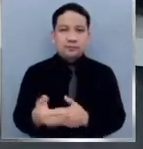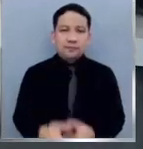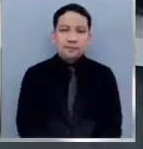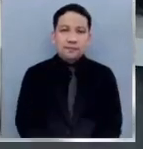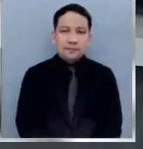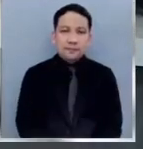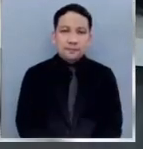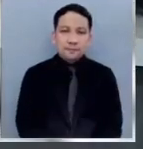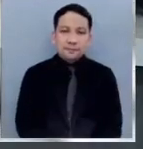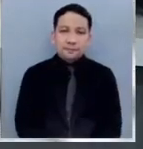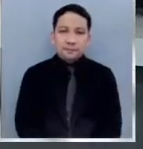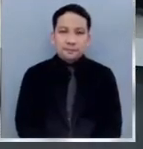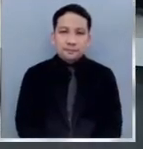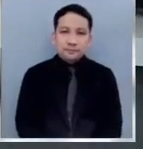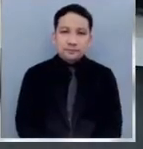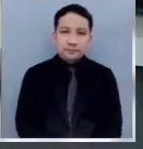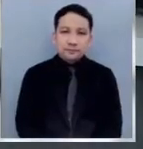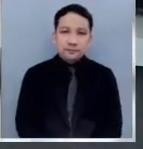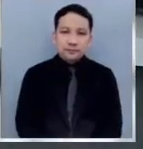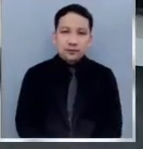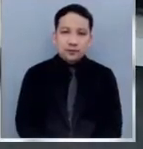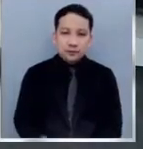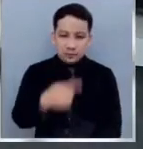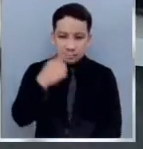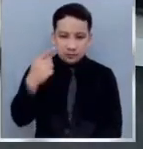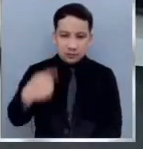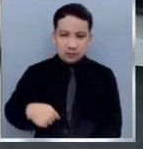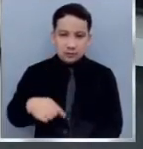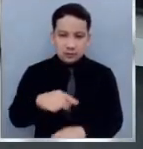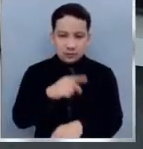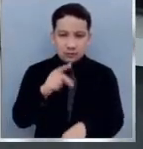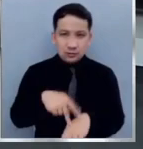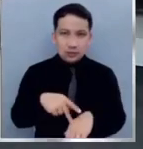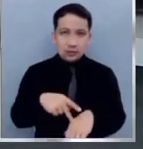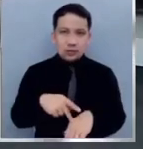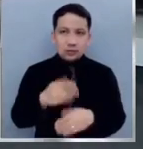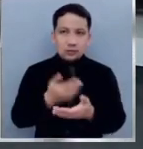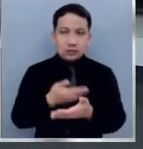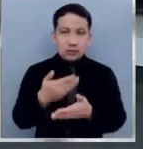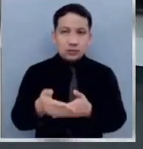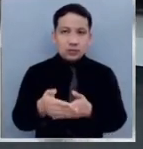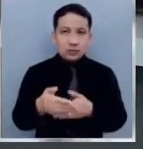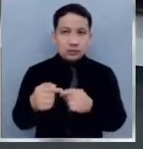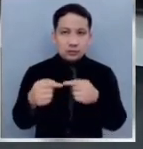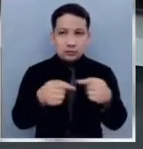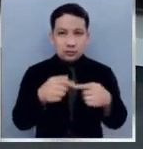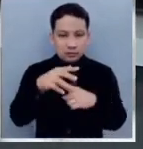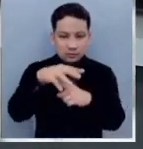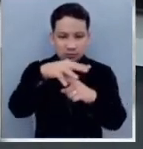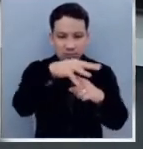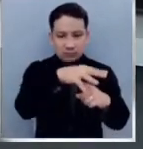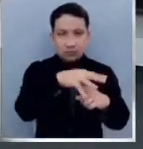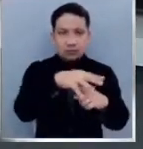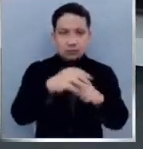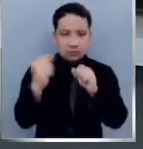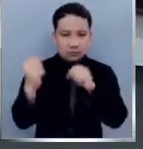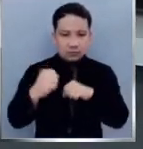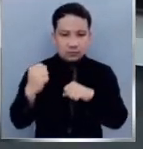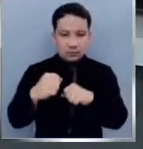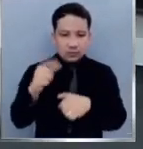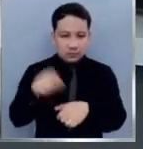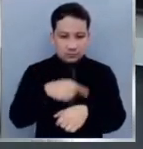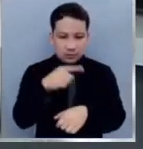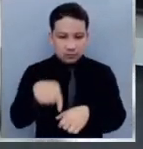Umaasa ang Russia na itutuloy ng Pilipinas ang pagbili ng military helicopter na naunang kinansila ng